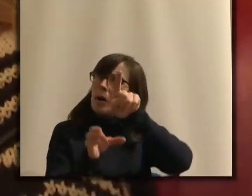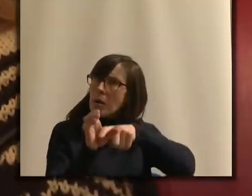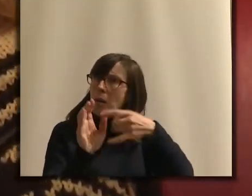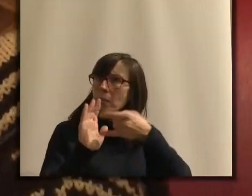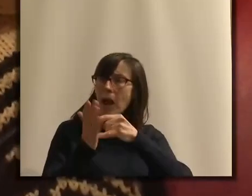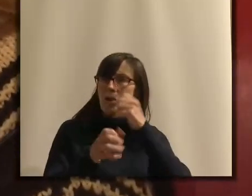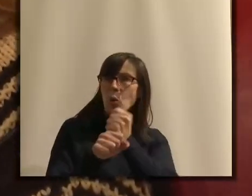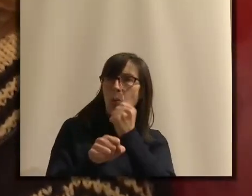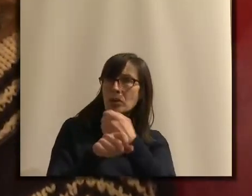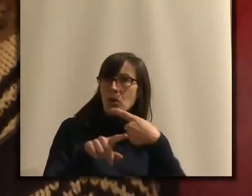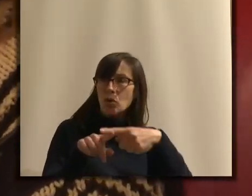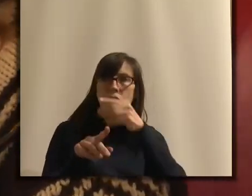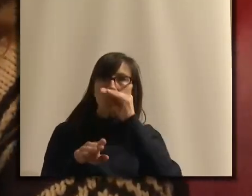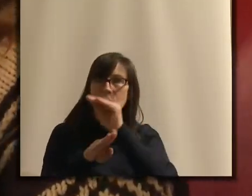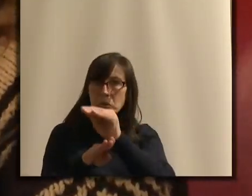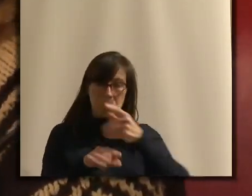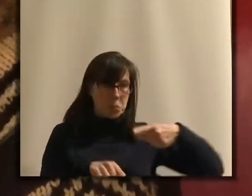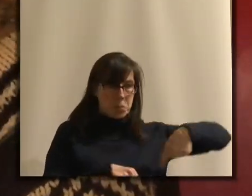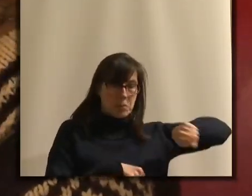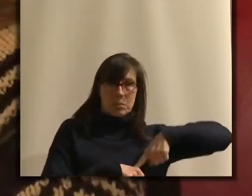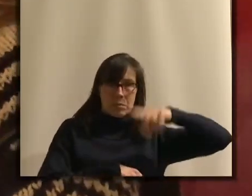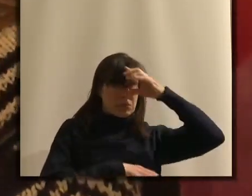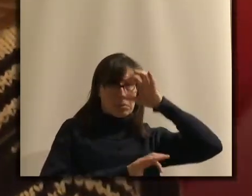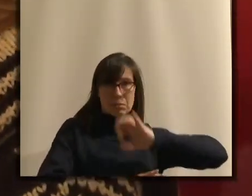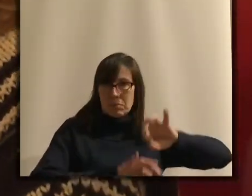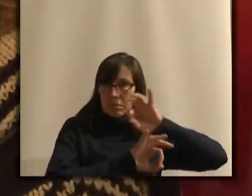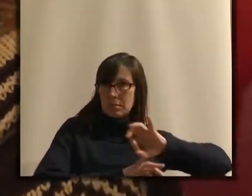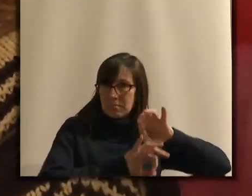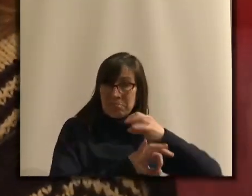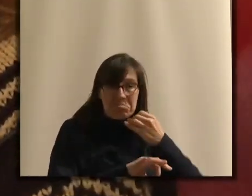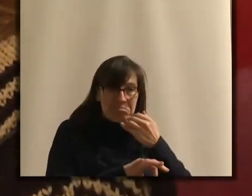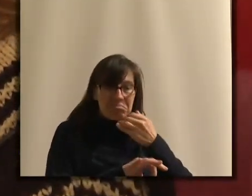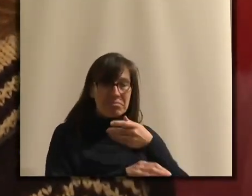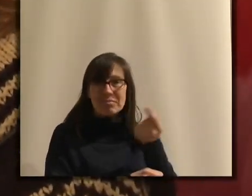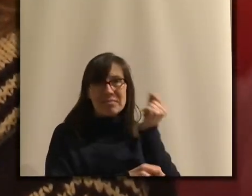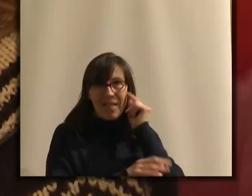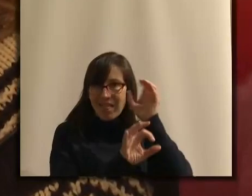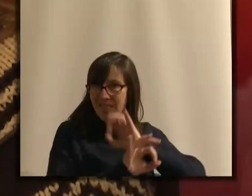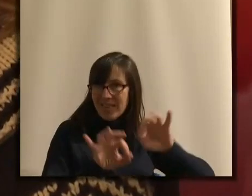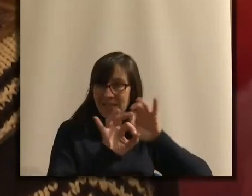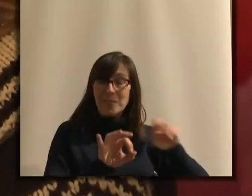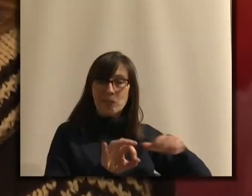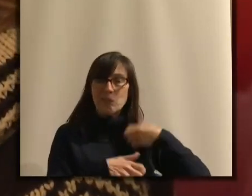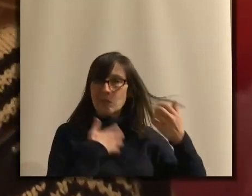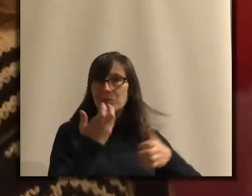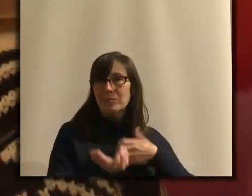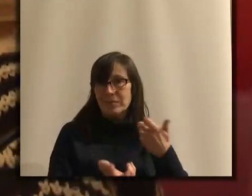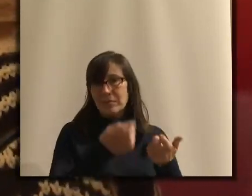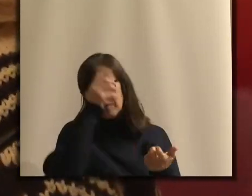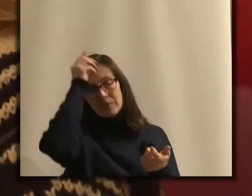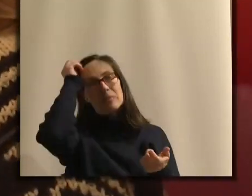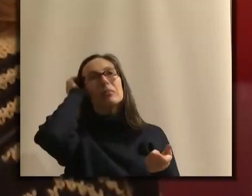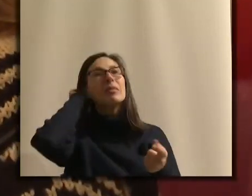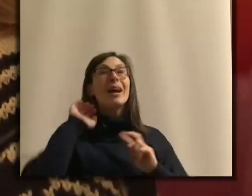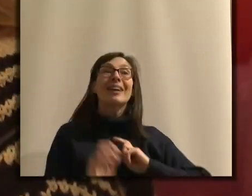plans d'ocupació, aquesta subvenció, i elles no en són coneixedores. Ser